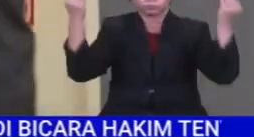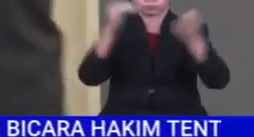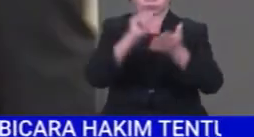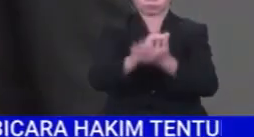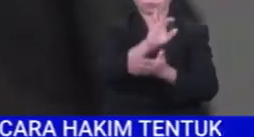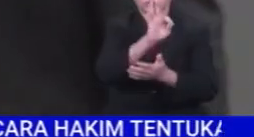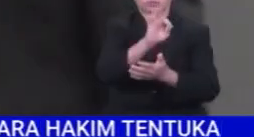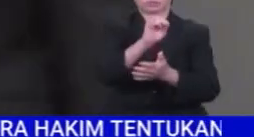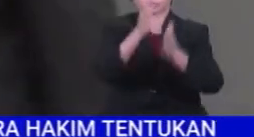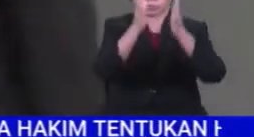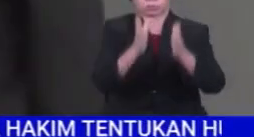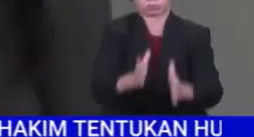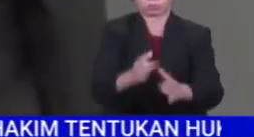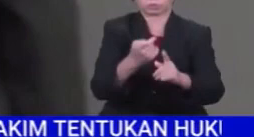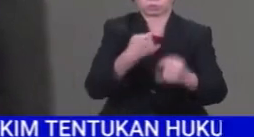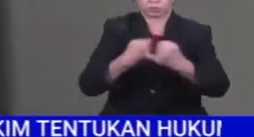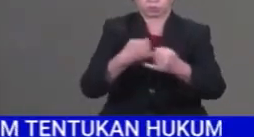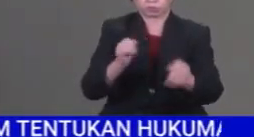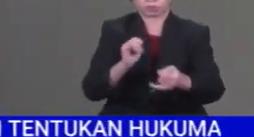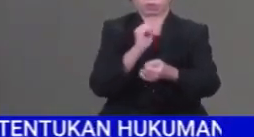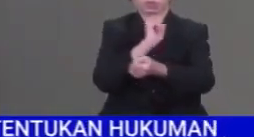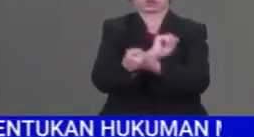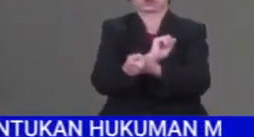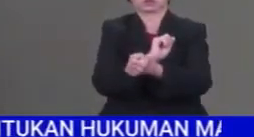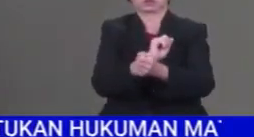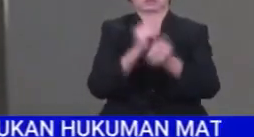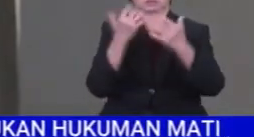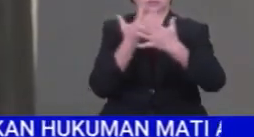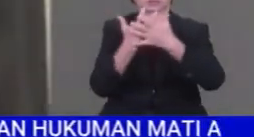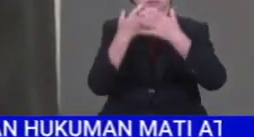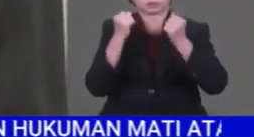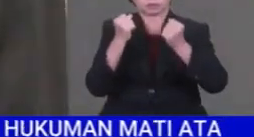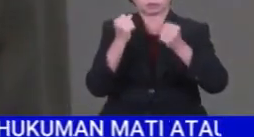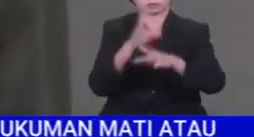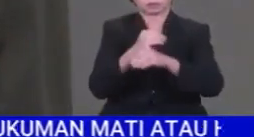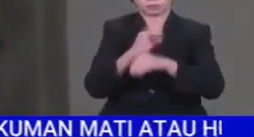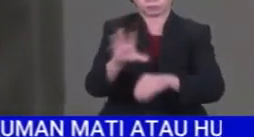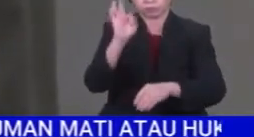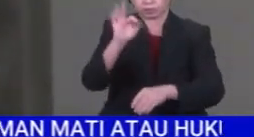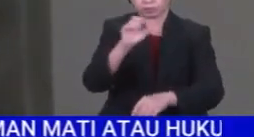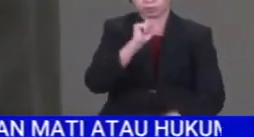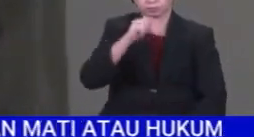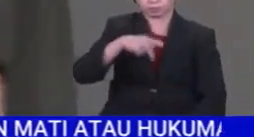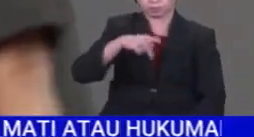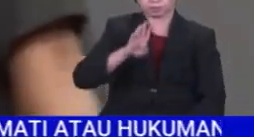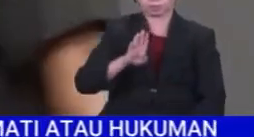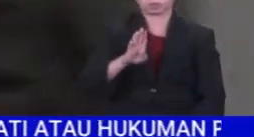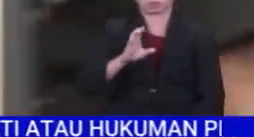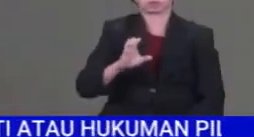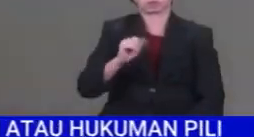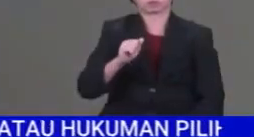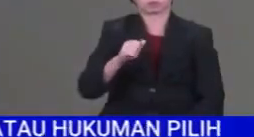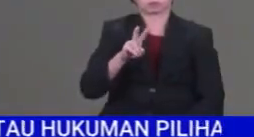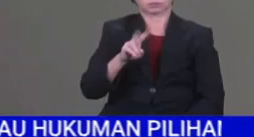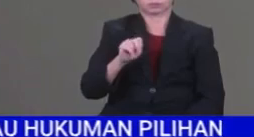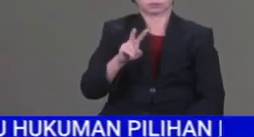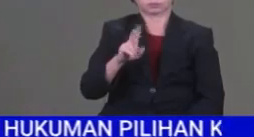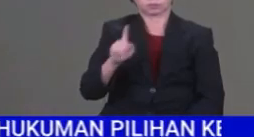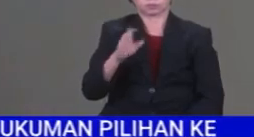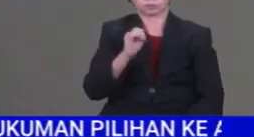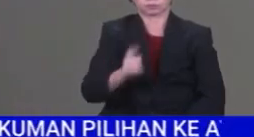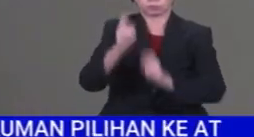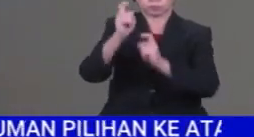90 orang penerima dari jabatan penyerah Sarawak dipilih bagi menerima efisien bagi tahun 2021 selain penganugrahan